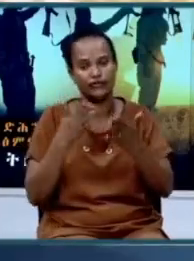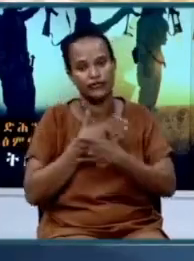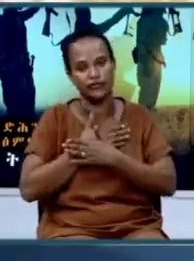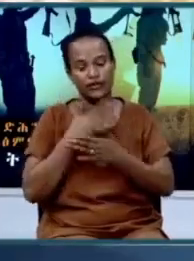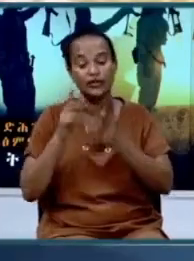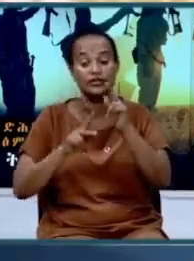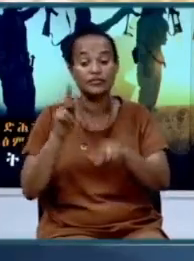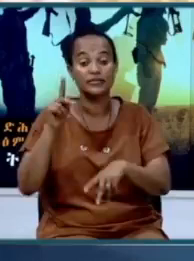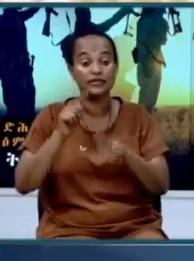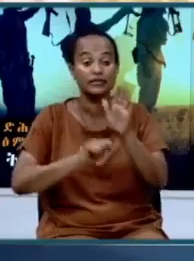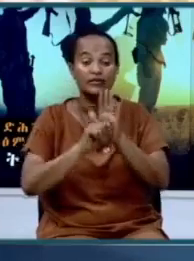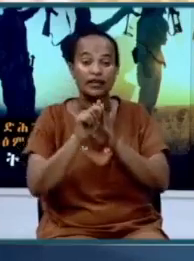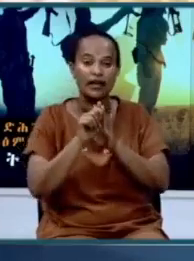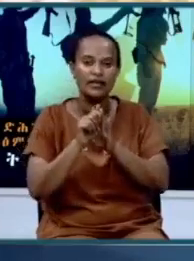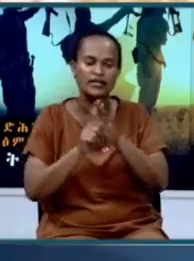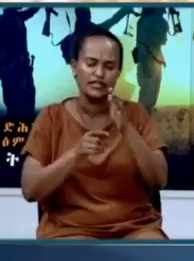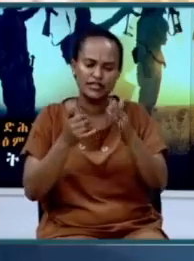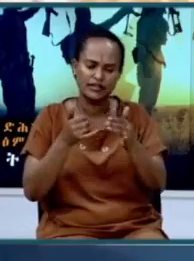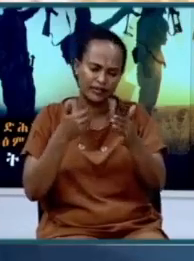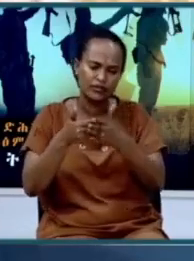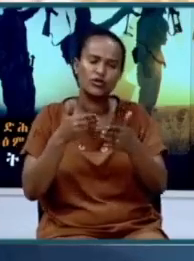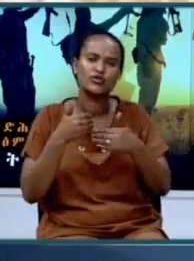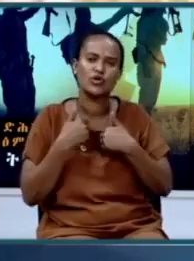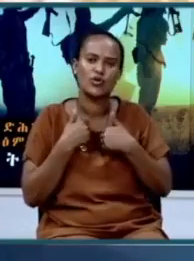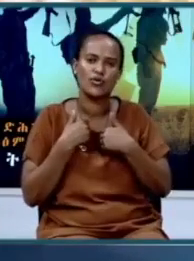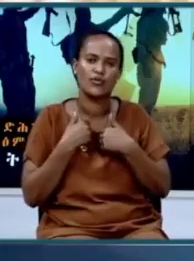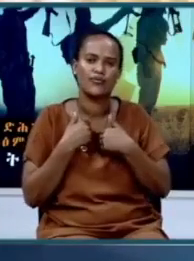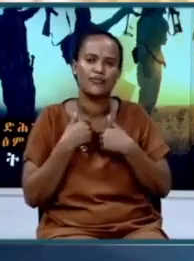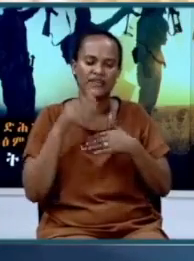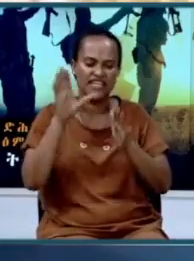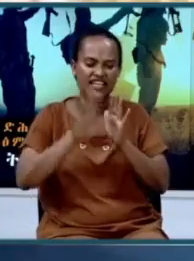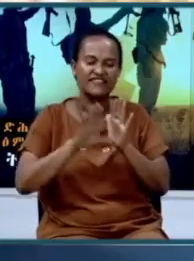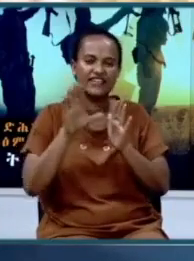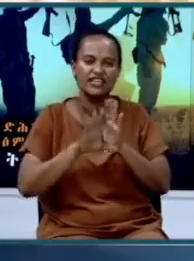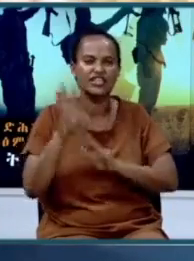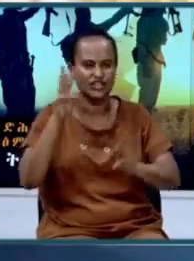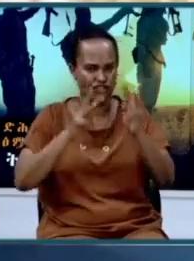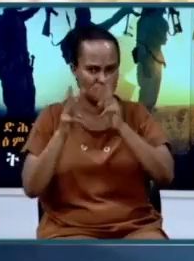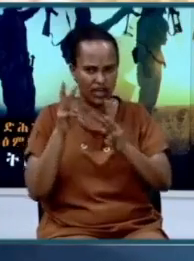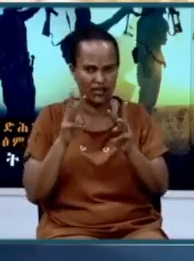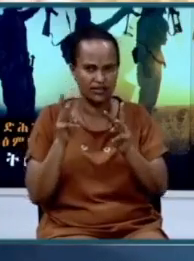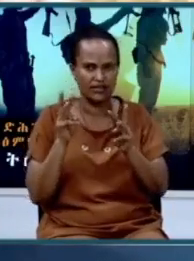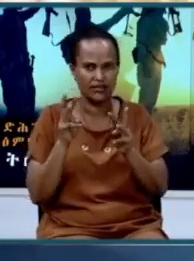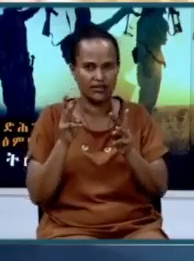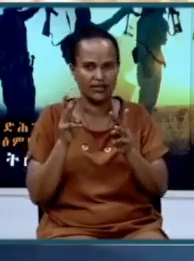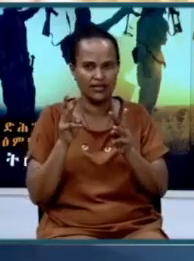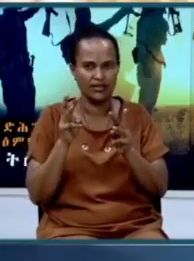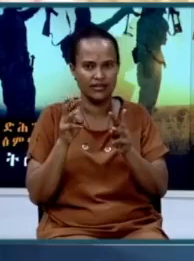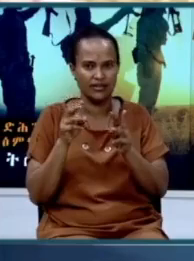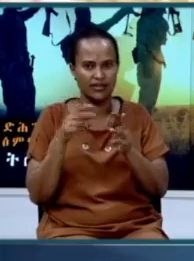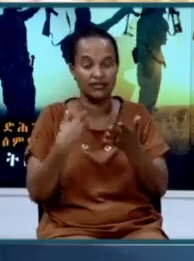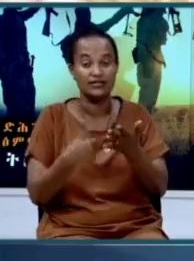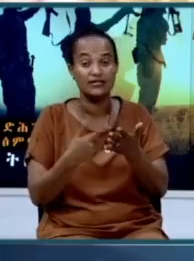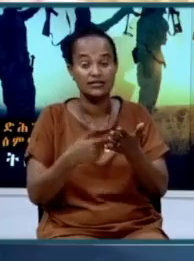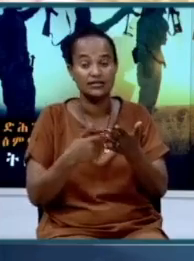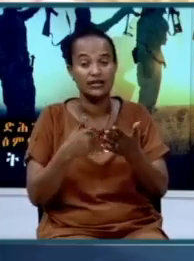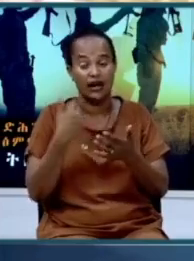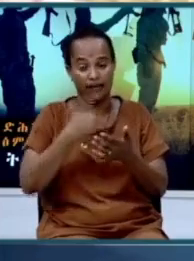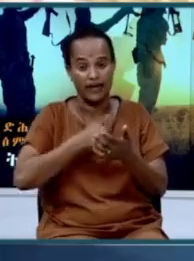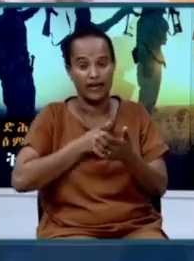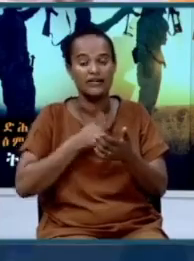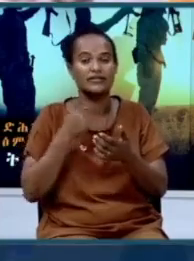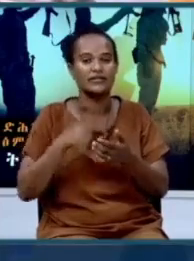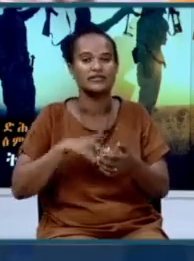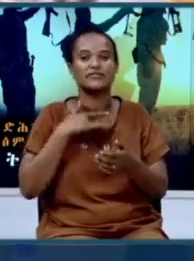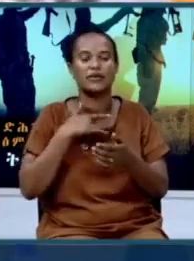ዘሎ ህዝብና ዝበፅሖ ዘሎ ግፍዕታት ሽግራት ኣብ ዝባልና ከምዝዓለበ ዘና ውን ዝዓለ ዝሰደናው እዮም